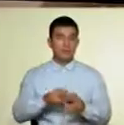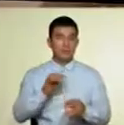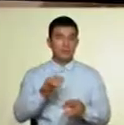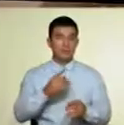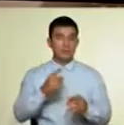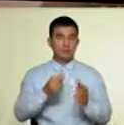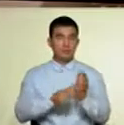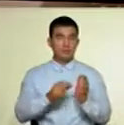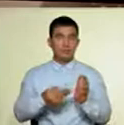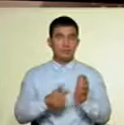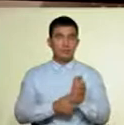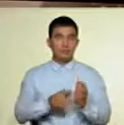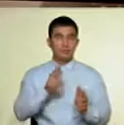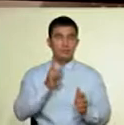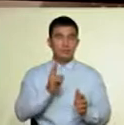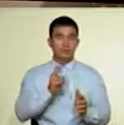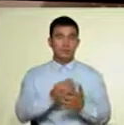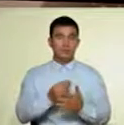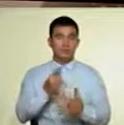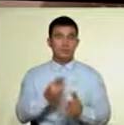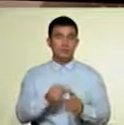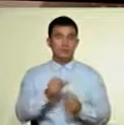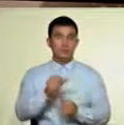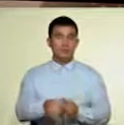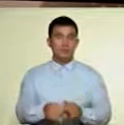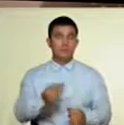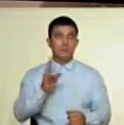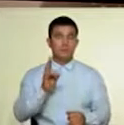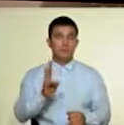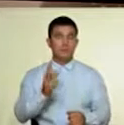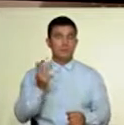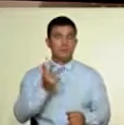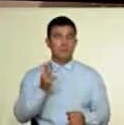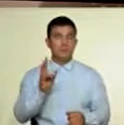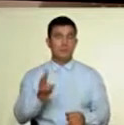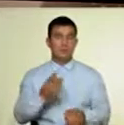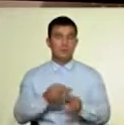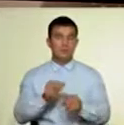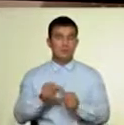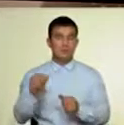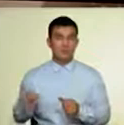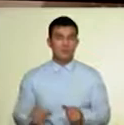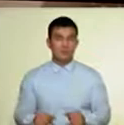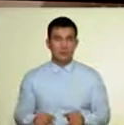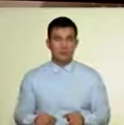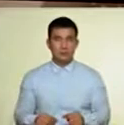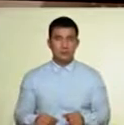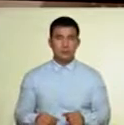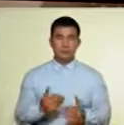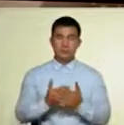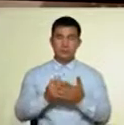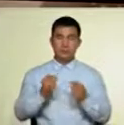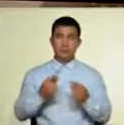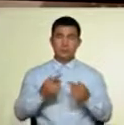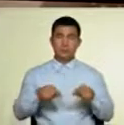ikkinchi bir had, 3n uchinchi bir had. Endi shu o'rinda yana bir savol bo'lishi